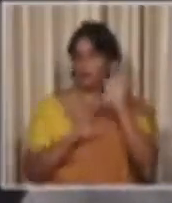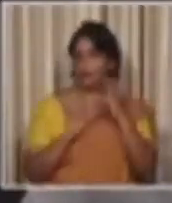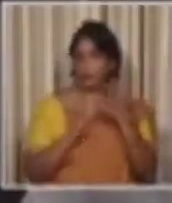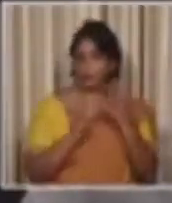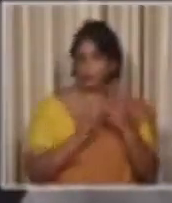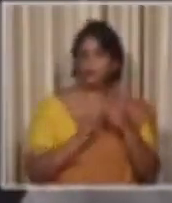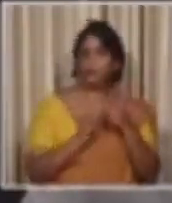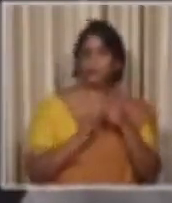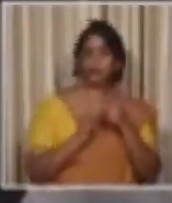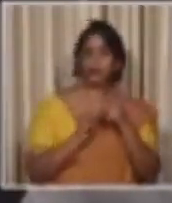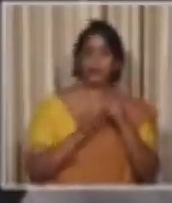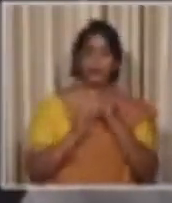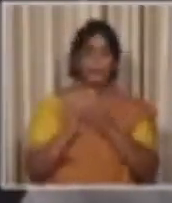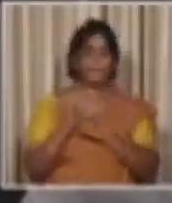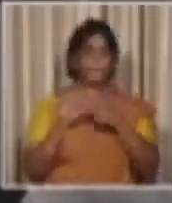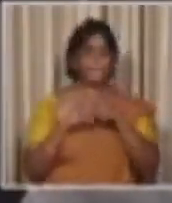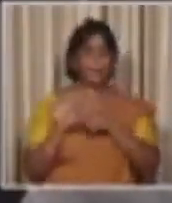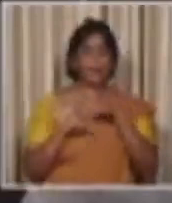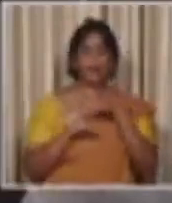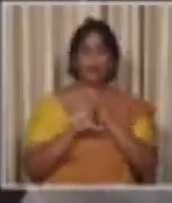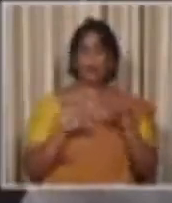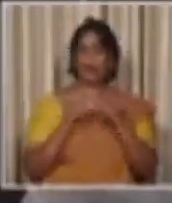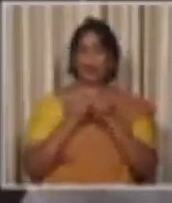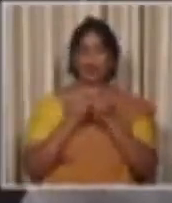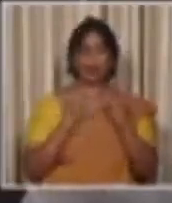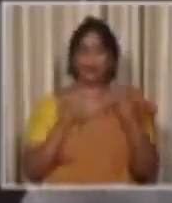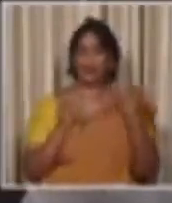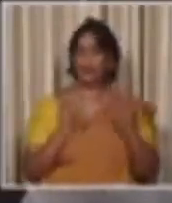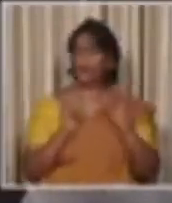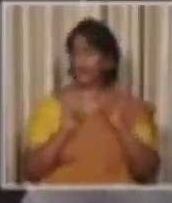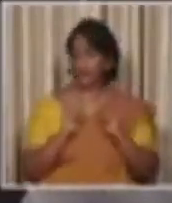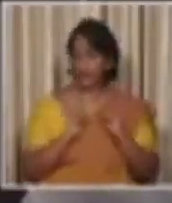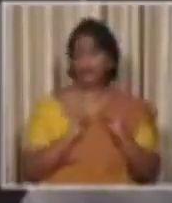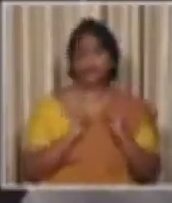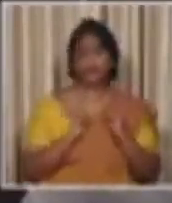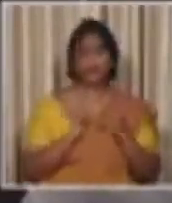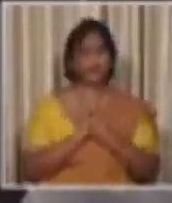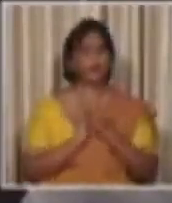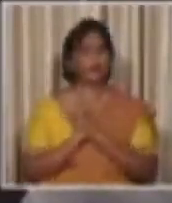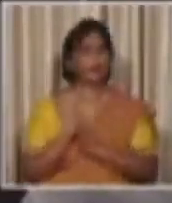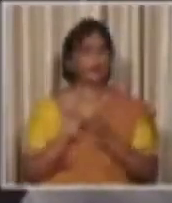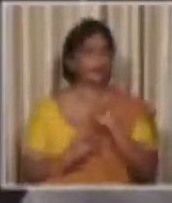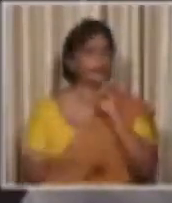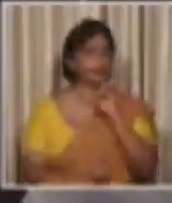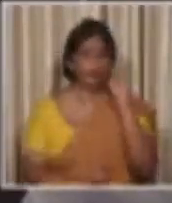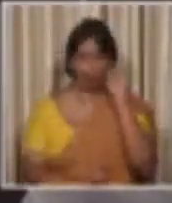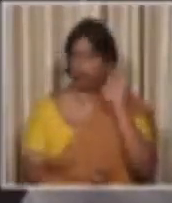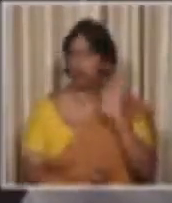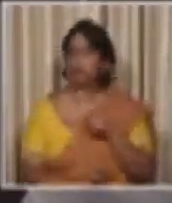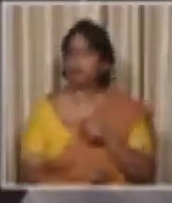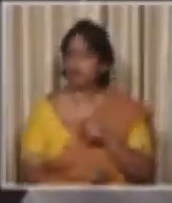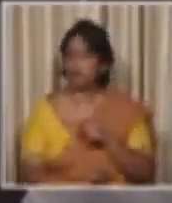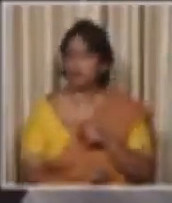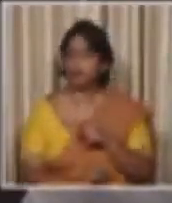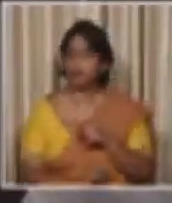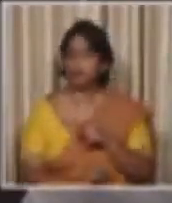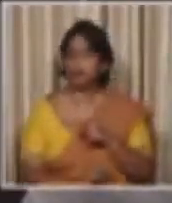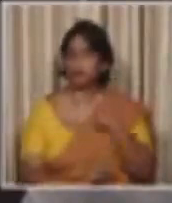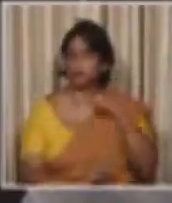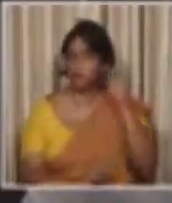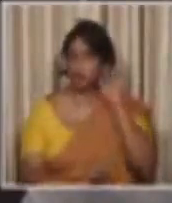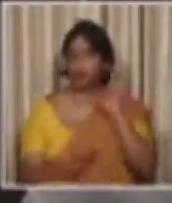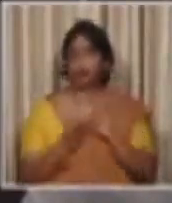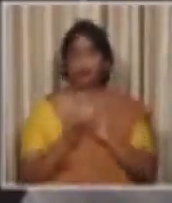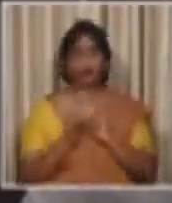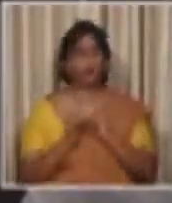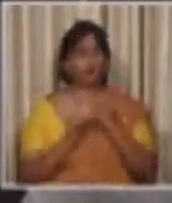ලැබිලා තියෙනවා. ඒක 17 වෙනිදා මිල ලංසුව විවෘත කරේ නැහැ. ඒක ඇයි කියලා ගරු ඇමතිවරයාගෙන් අහන්න ඕනේ. එකක් තමයි අපිට ආරංචි